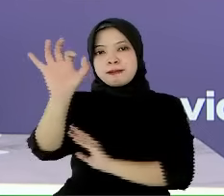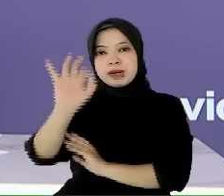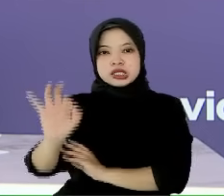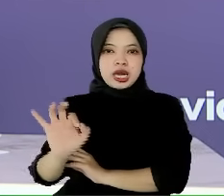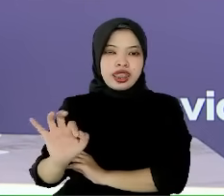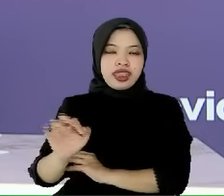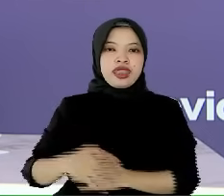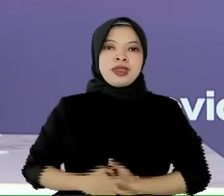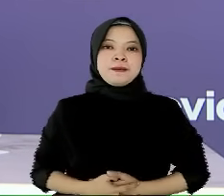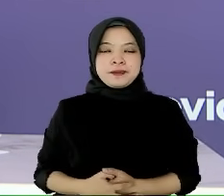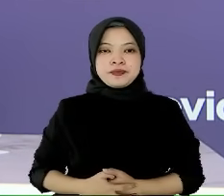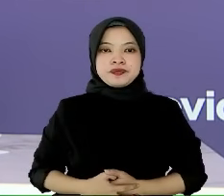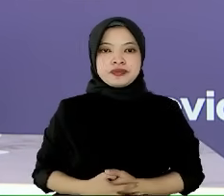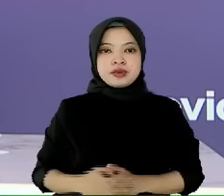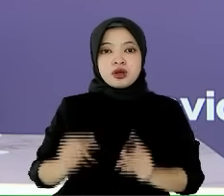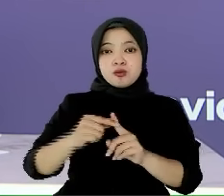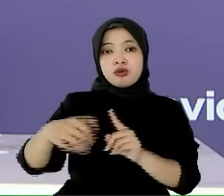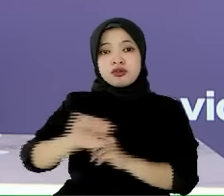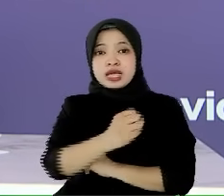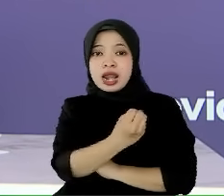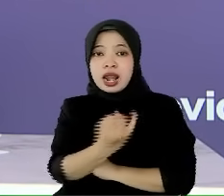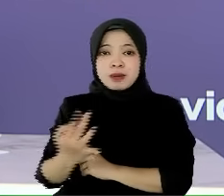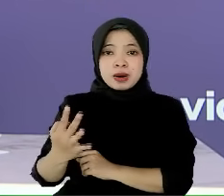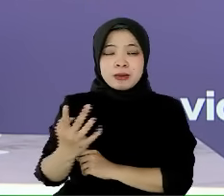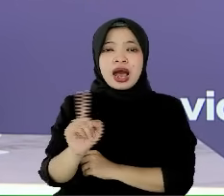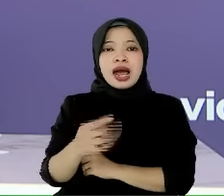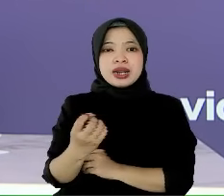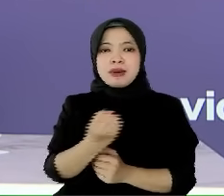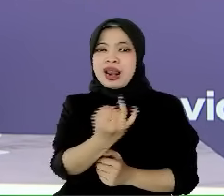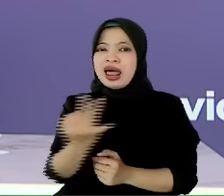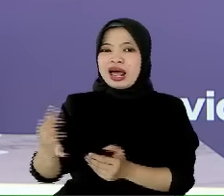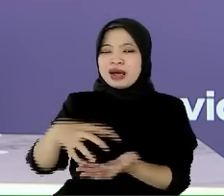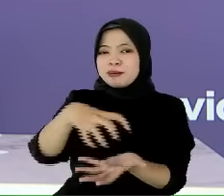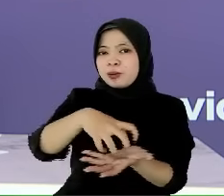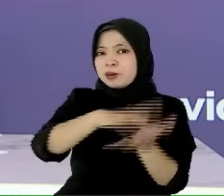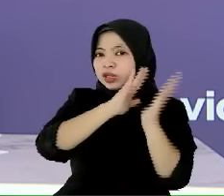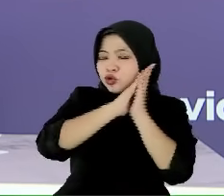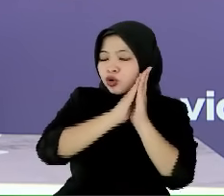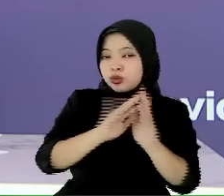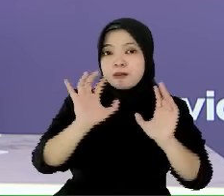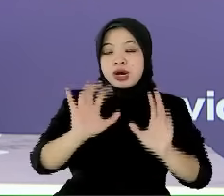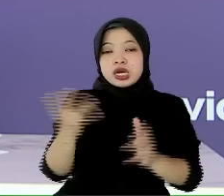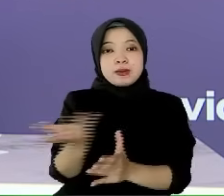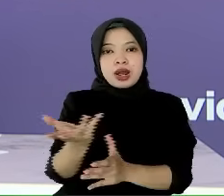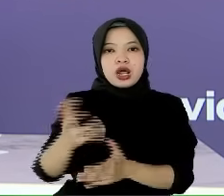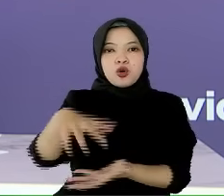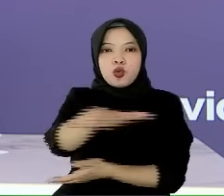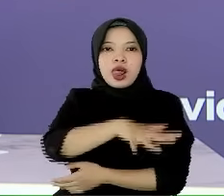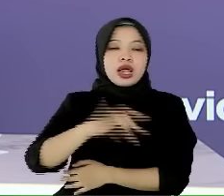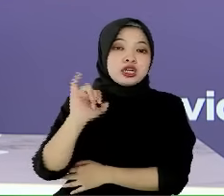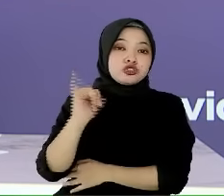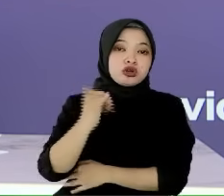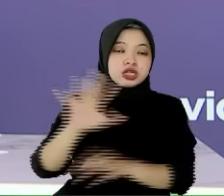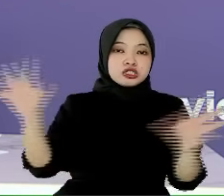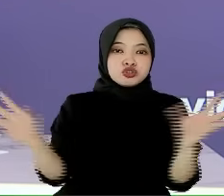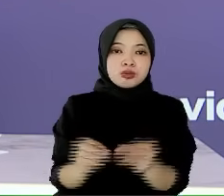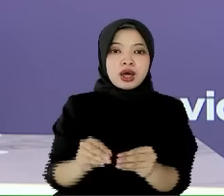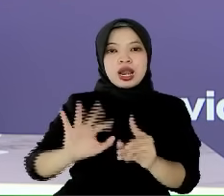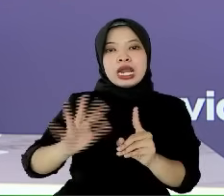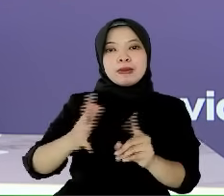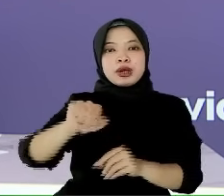14,27%. Adapun provinsi lainnya yang mencatatkan bor tertinggi adalah Daerah Istimewa Yogyakarta sebesar